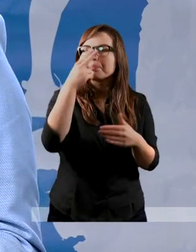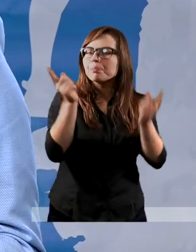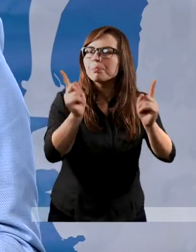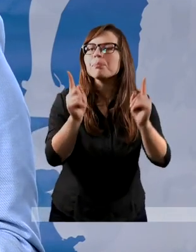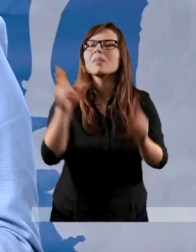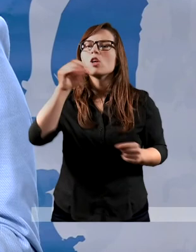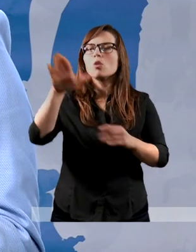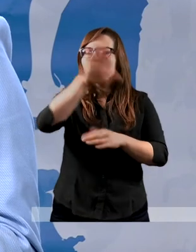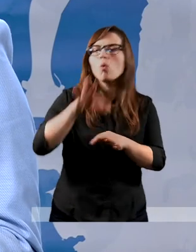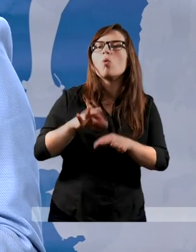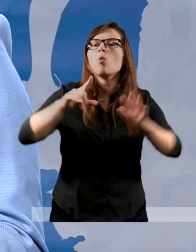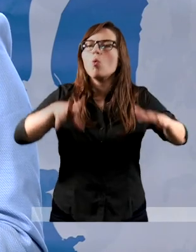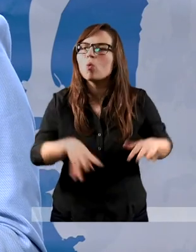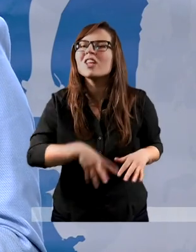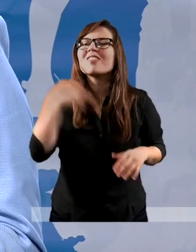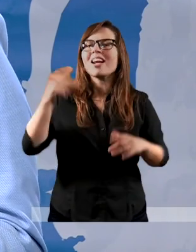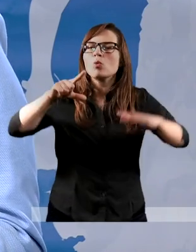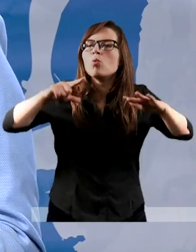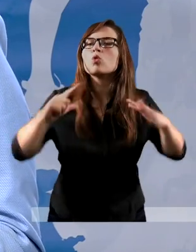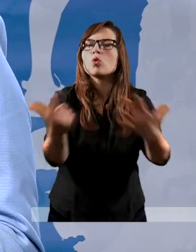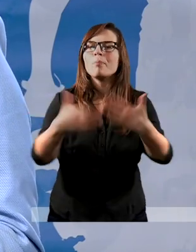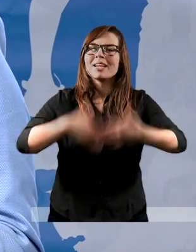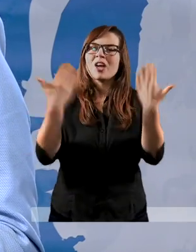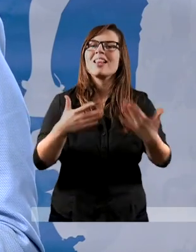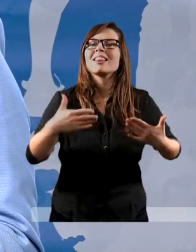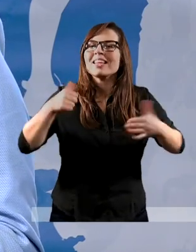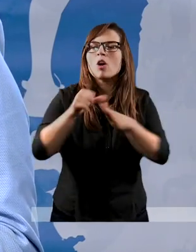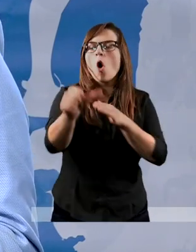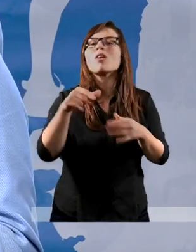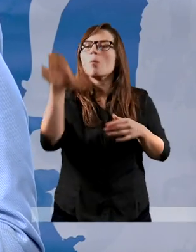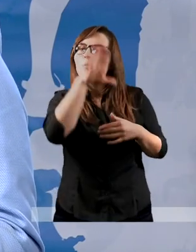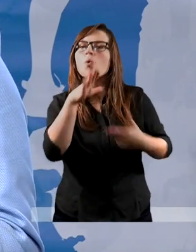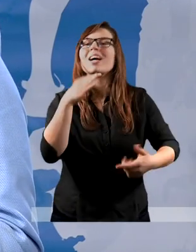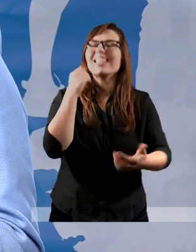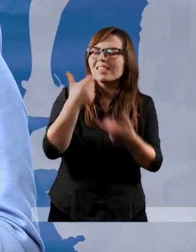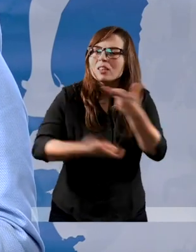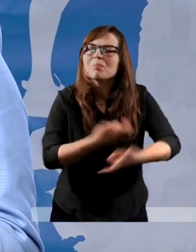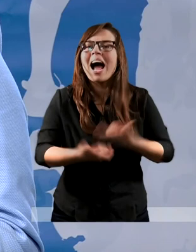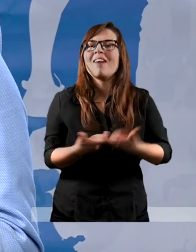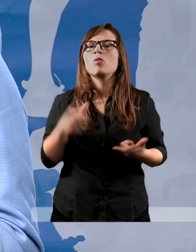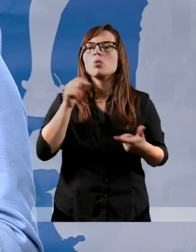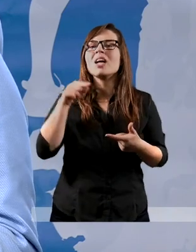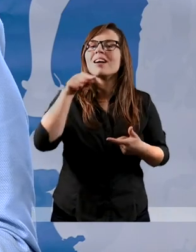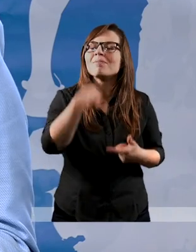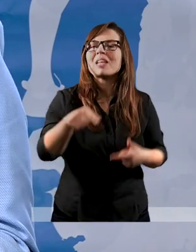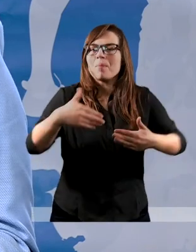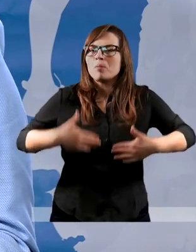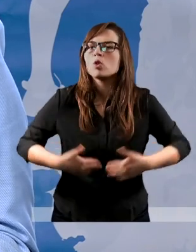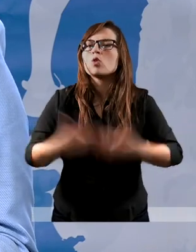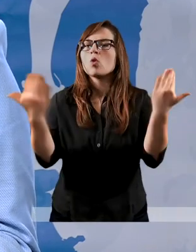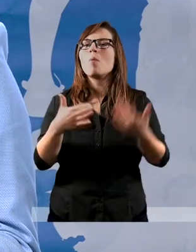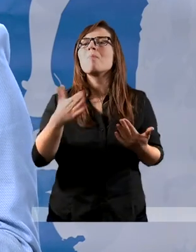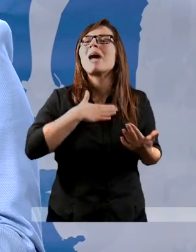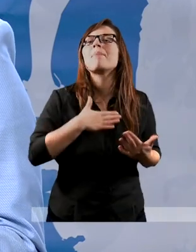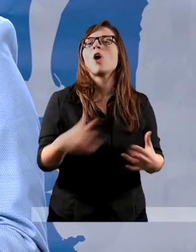Bóg uświęcił siódmy dzień tygodnia, że to właśnie Bóg sprawił, że w tym dniu